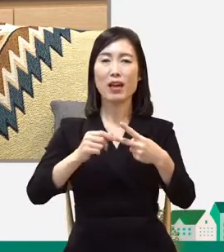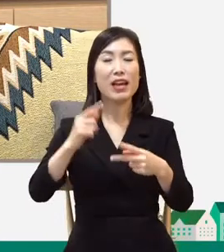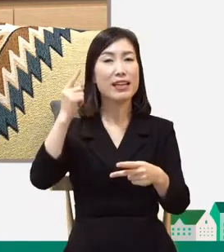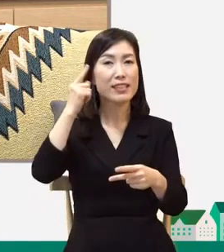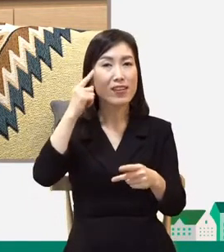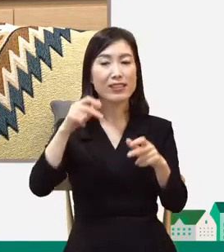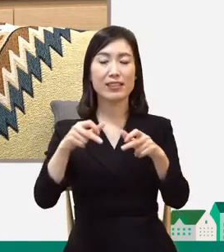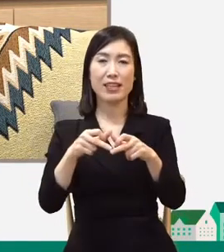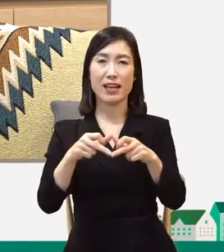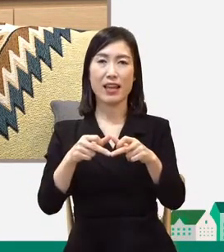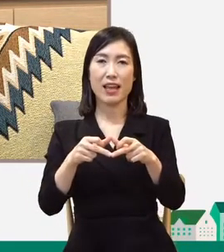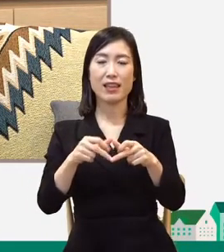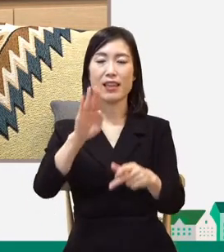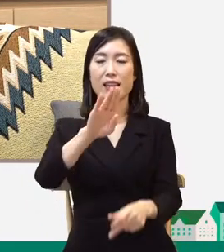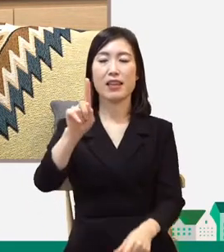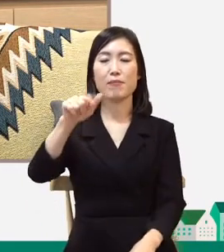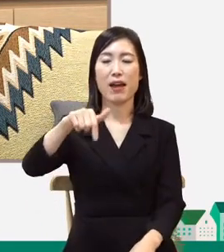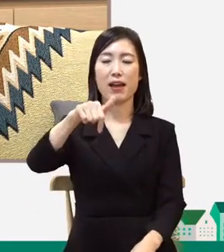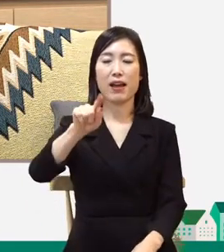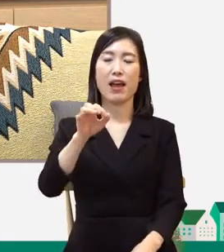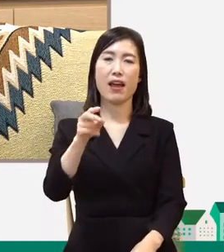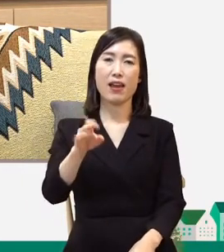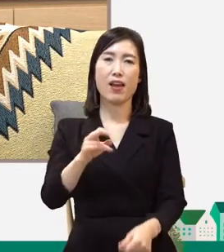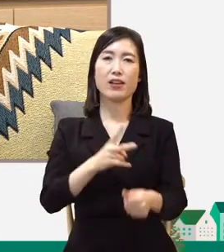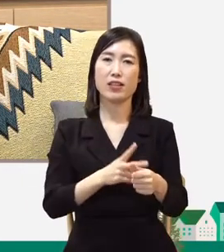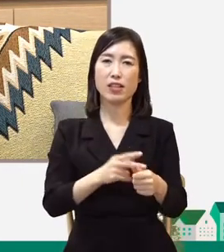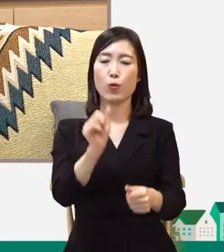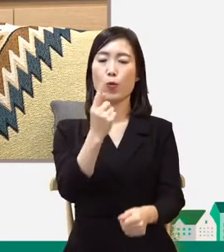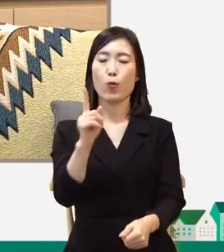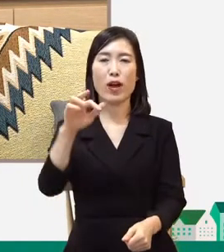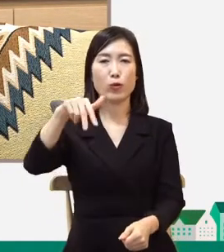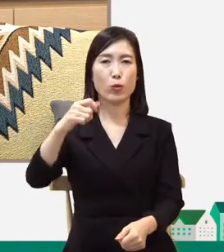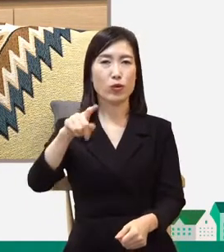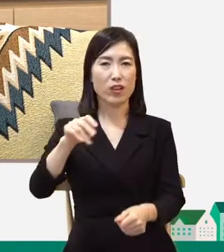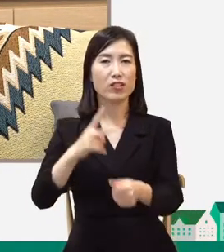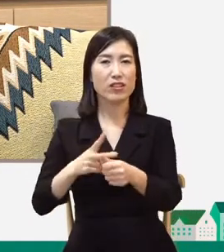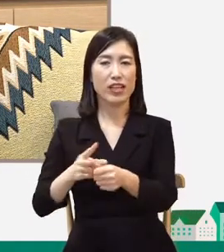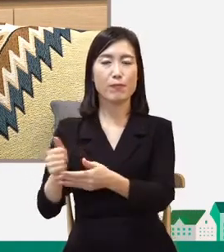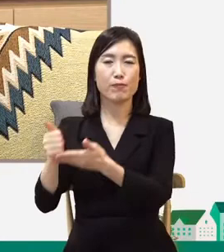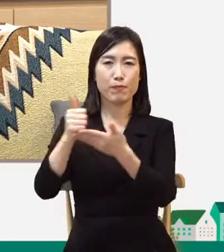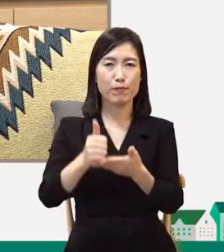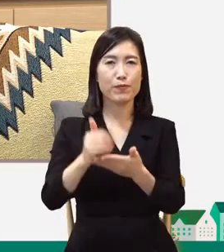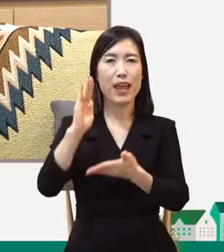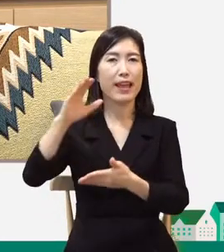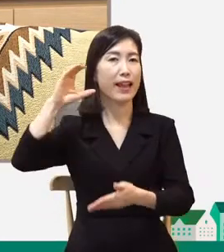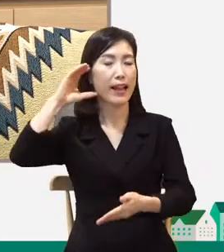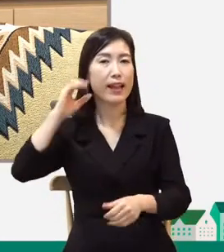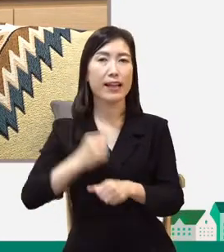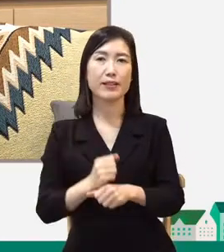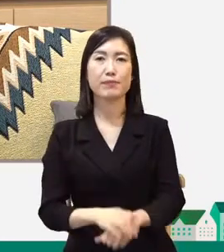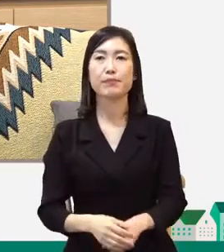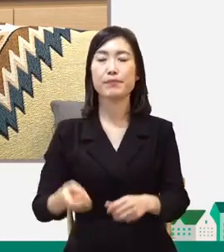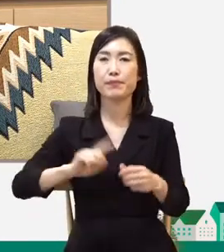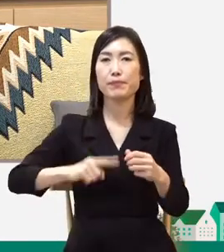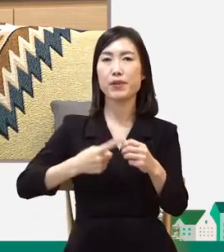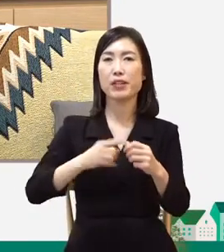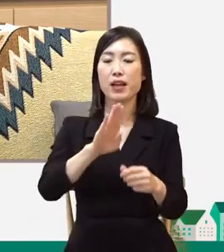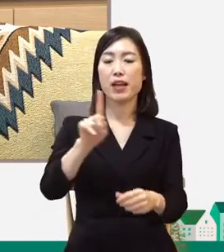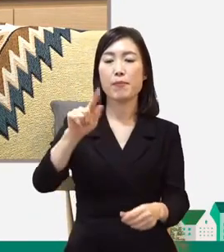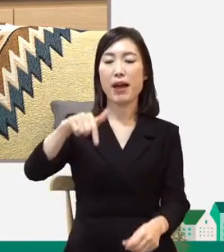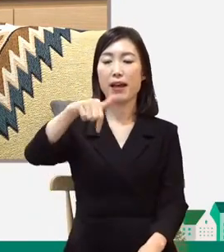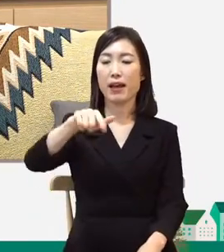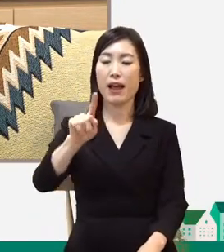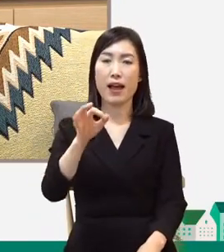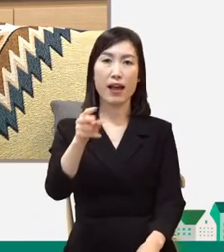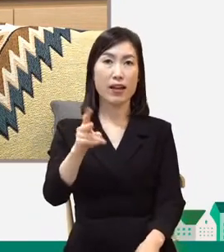영역에서의 그 박가영 선생님과 그다음 황조성 선생님의 이야기를 들어보도록 하겠습니다. 자, 먼저 우리 박가영 선생님